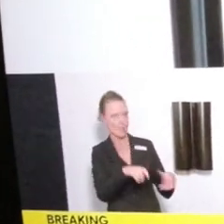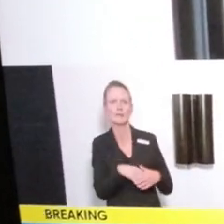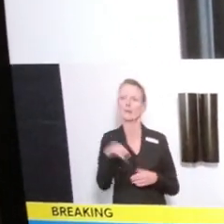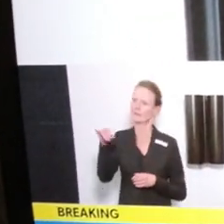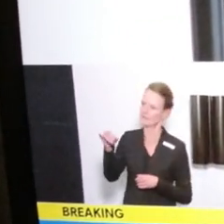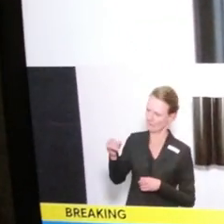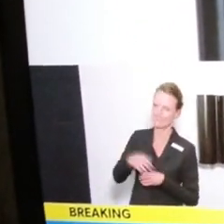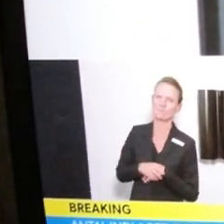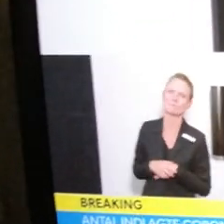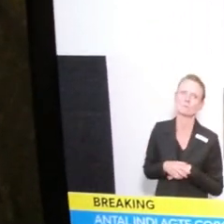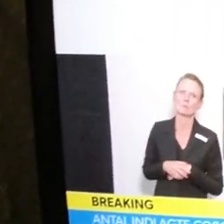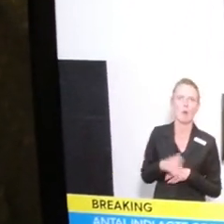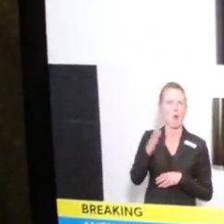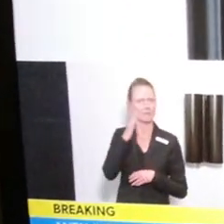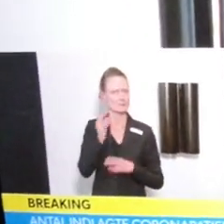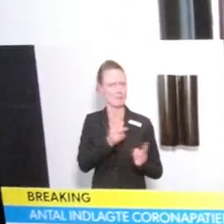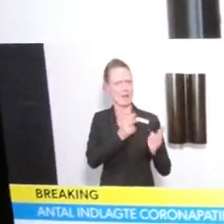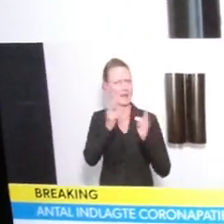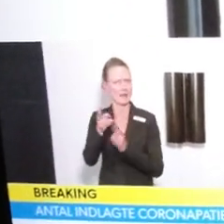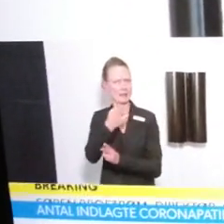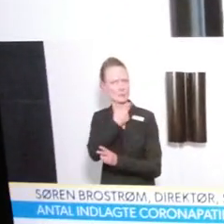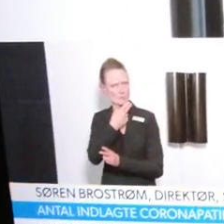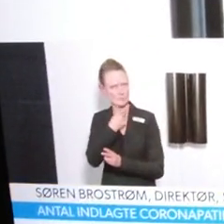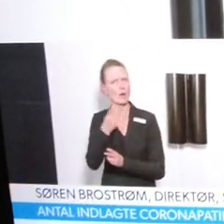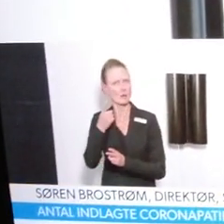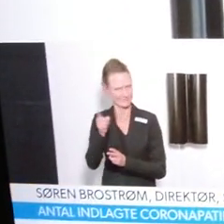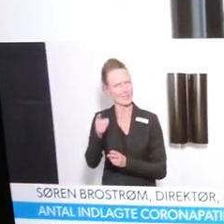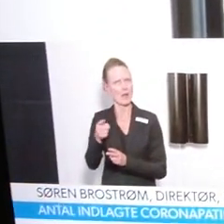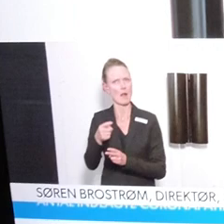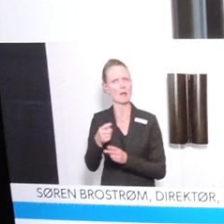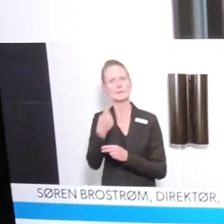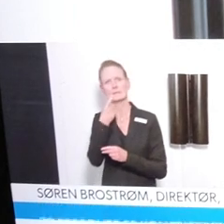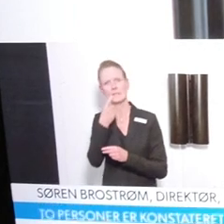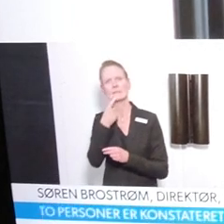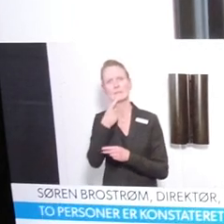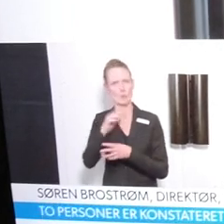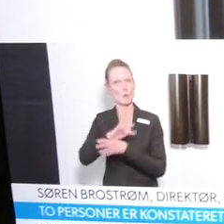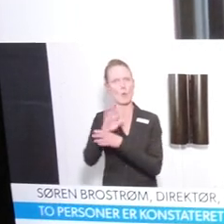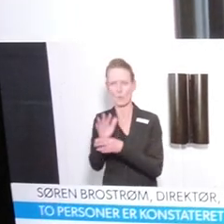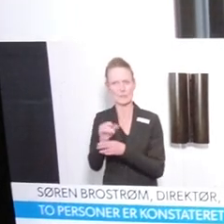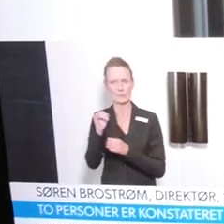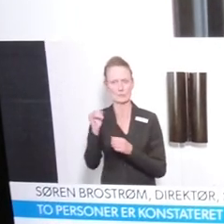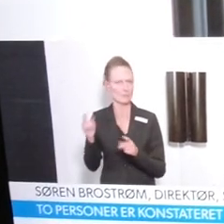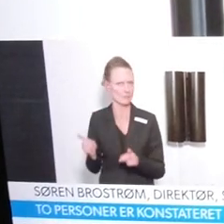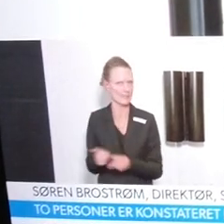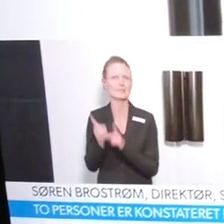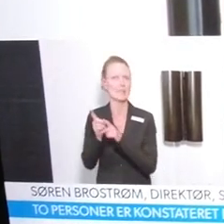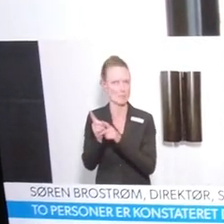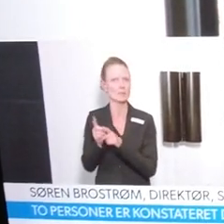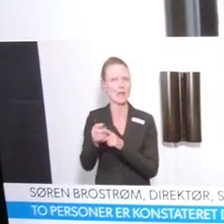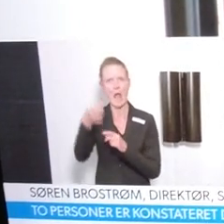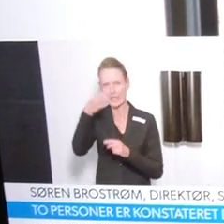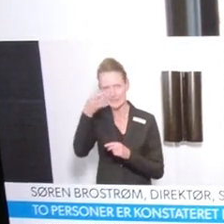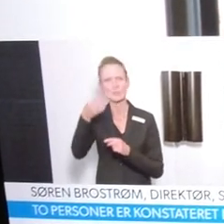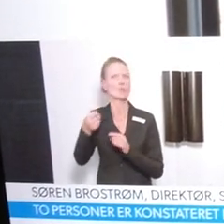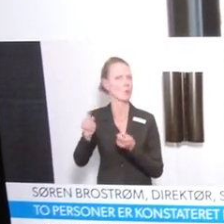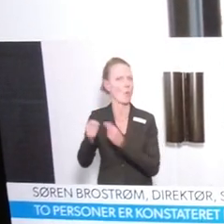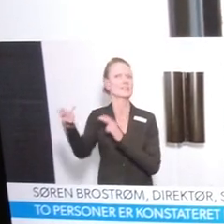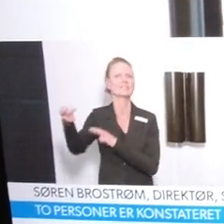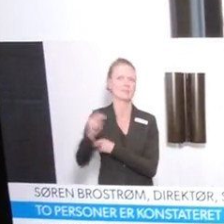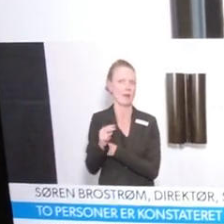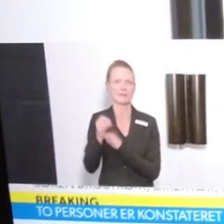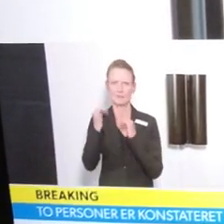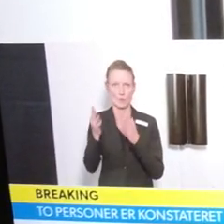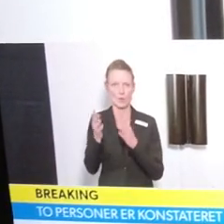hvis der bliver indlagt på et sygehus og skal coronateste, så kommer svaret. Og så bliver man testet med det samme. Det er klart, så kommer svaret meget hurtigt. Dem, der har symptomer, skal